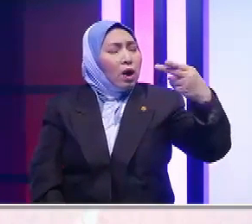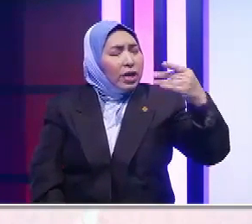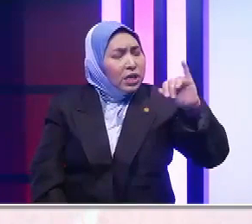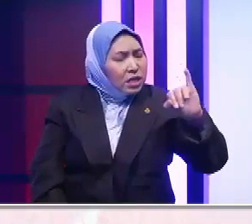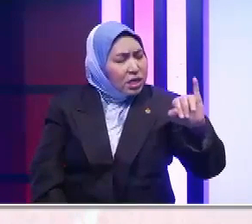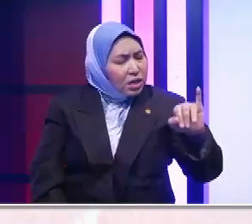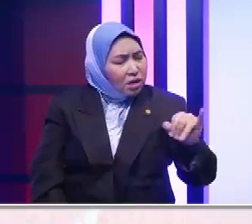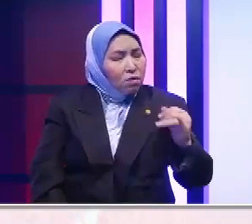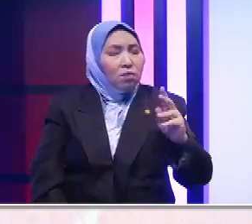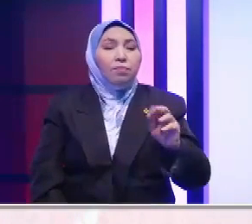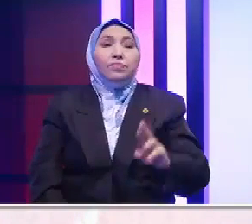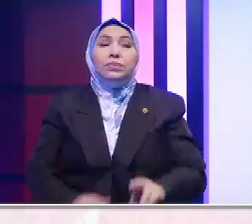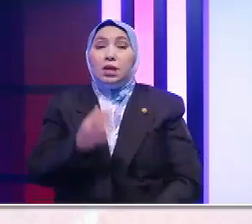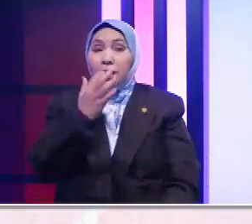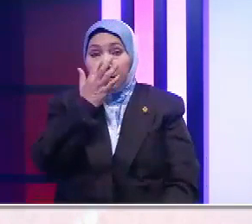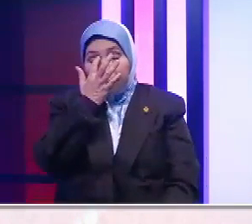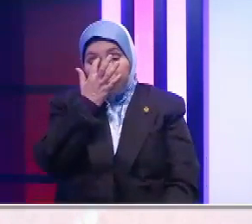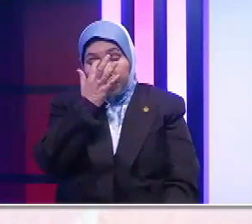ghayr.